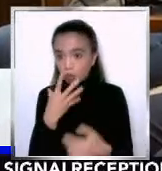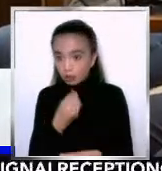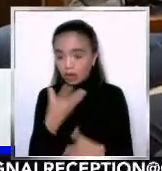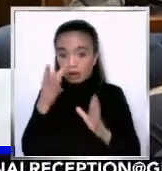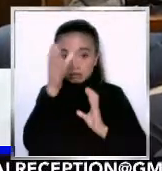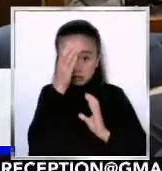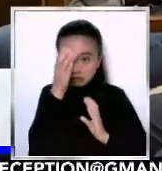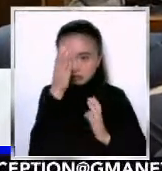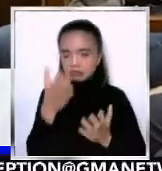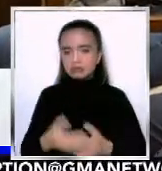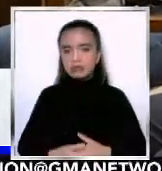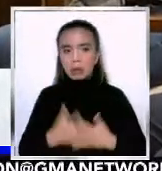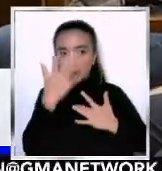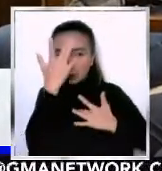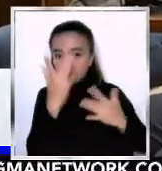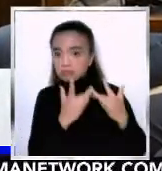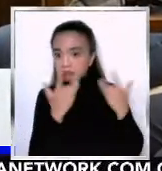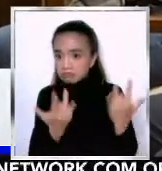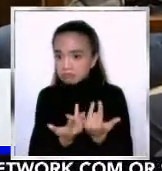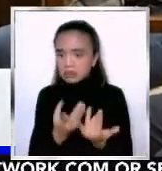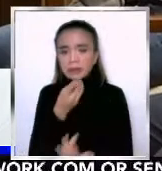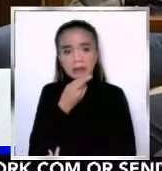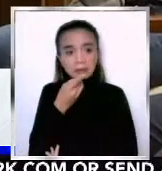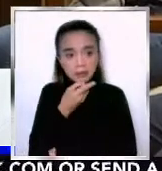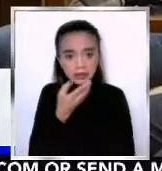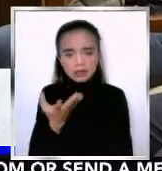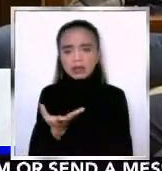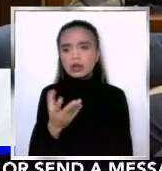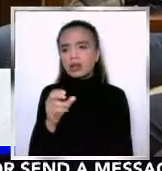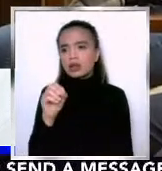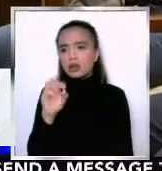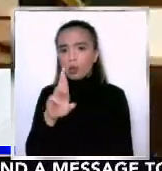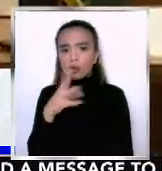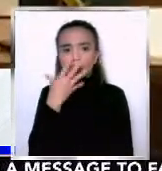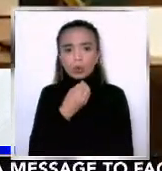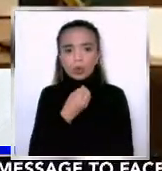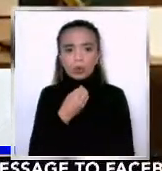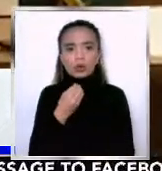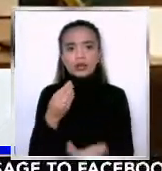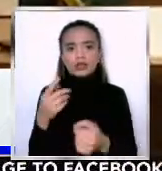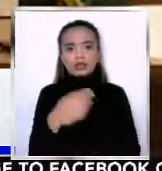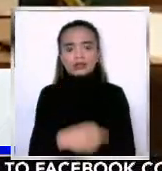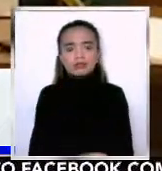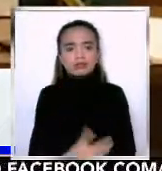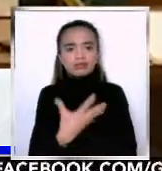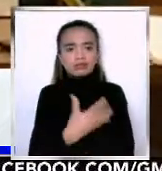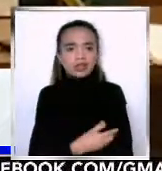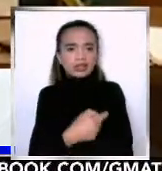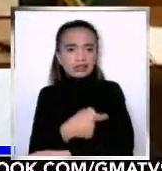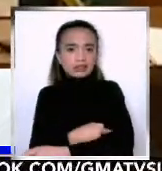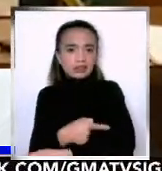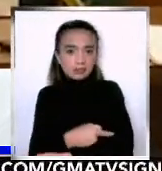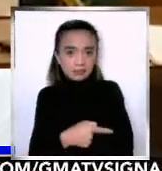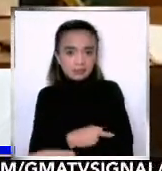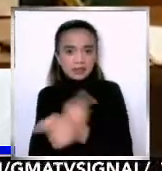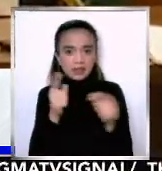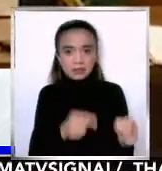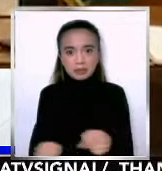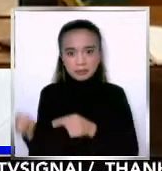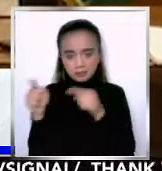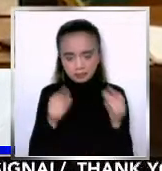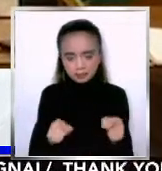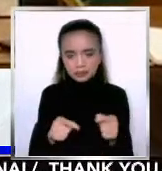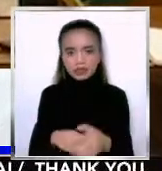puso, diabetiko, o yung nagda-dialysis, nanganganak. Kasi po, pag bubuhos ng